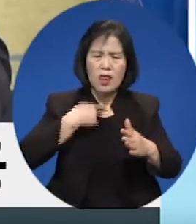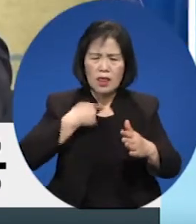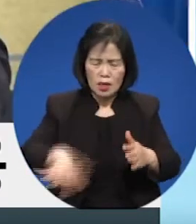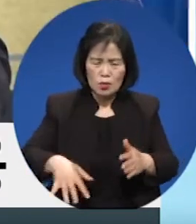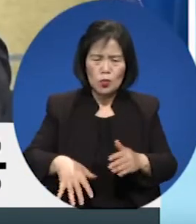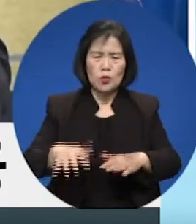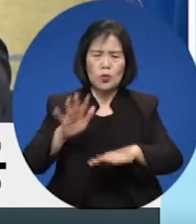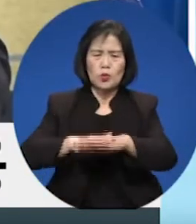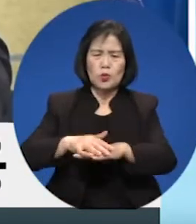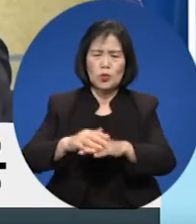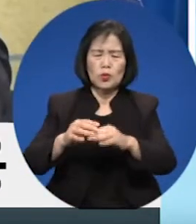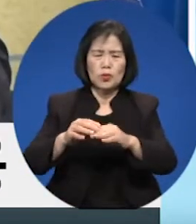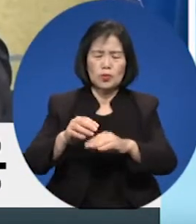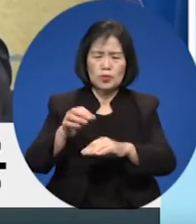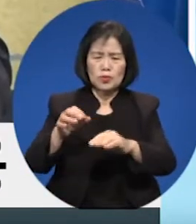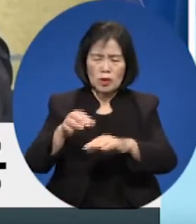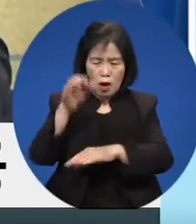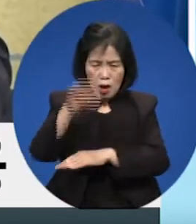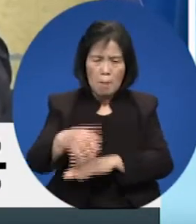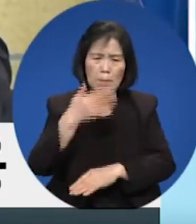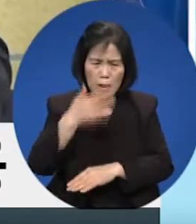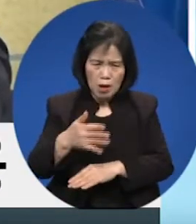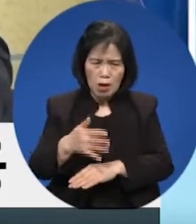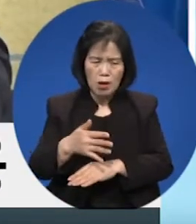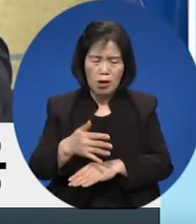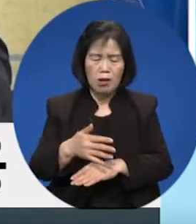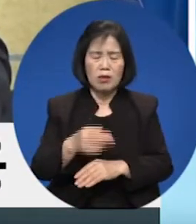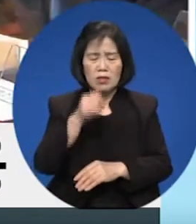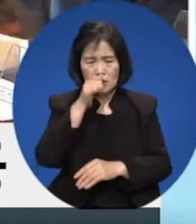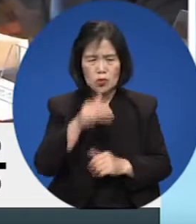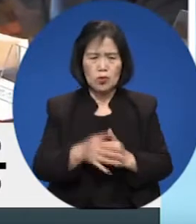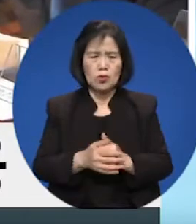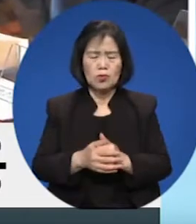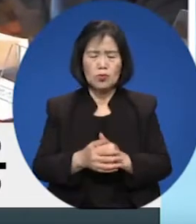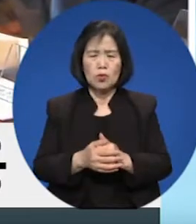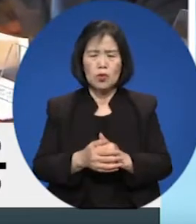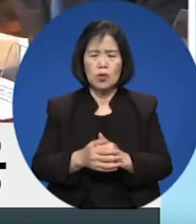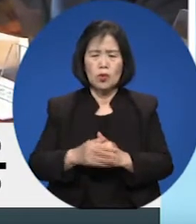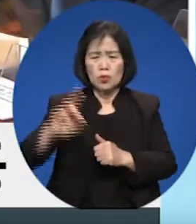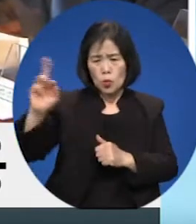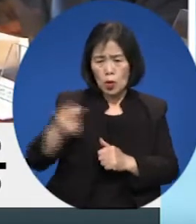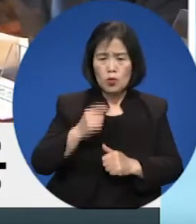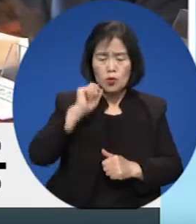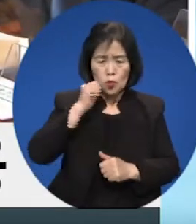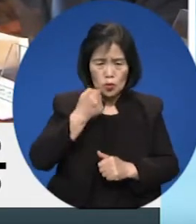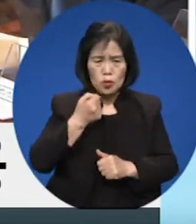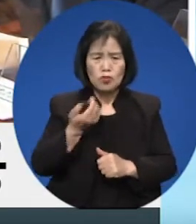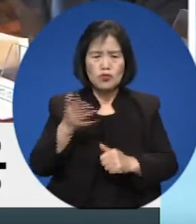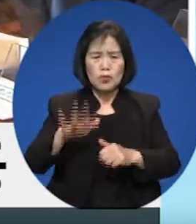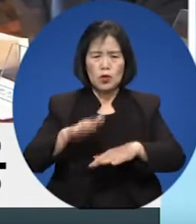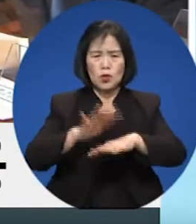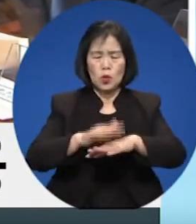갖다가 할 수 있는 길을 갔다 일어났고 또 귀농 음이 진짜로 어렵다 라고 한 되면은 지금 농업 그 범위에 있지 않습니까